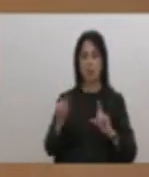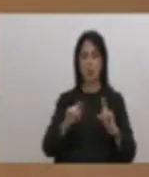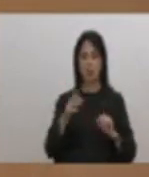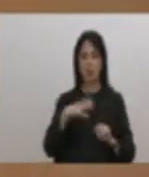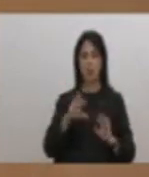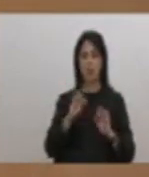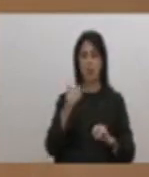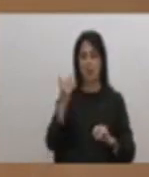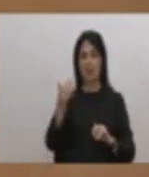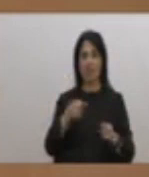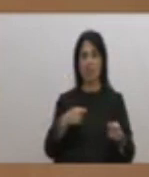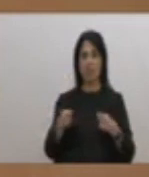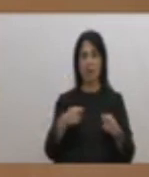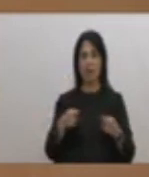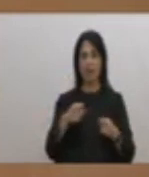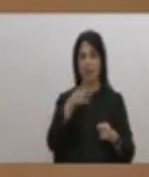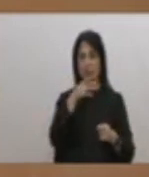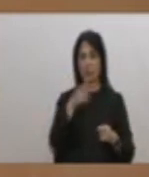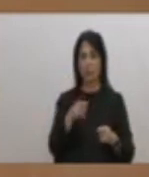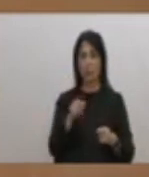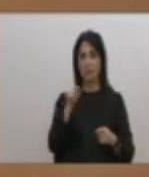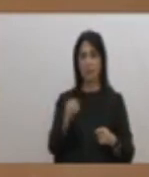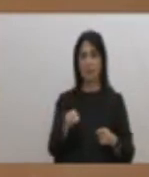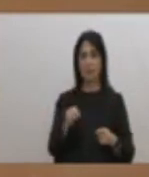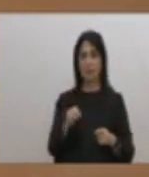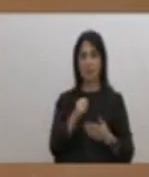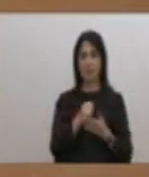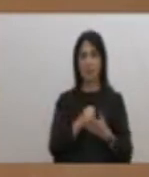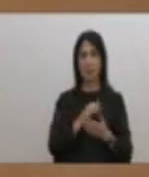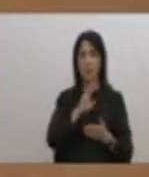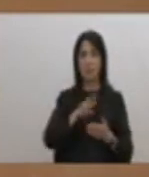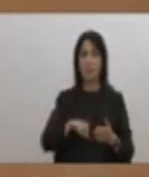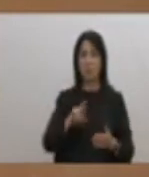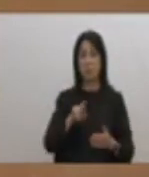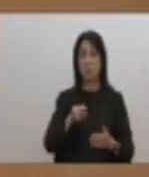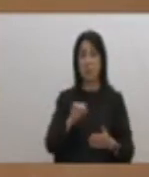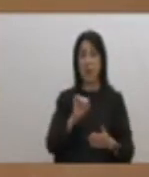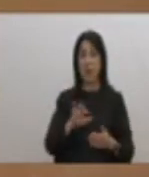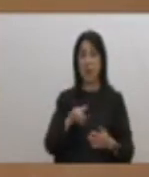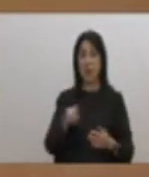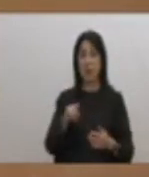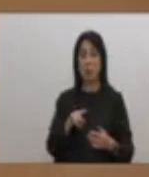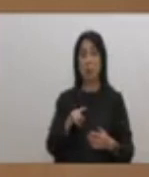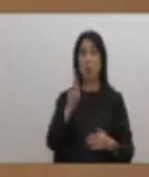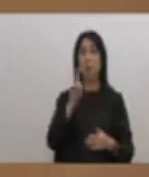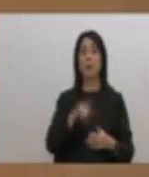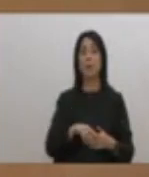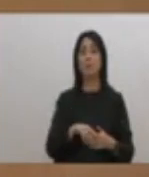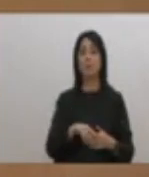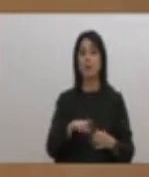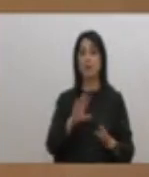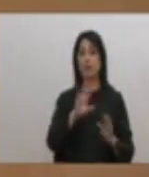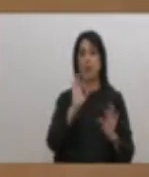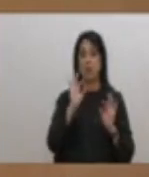საქართველოს სწორედ თქვენი მმართველობის დროს? და მაშინ რომ უვიზო რეჟიმი ქონოდა საქართველოს ევროპასთან, მერწმუნეთ, რომ